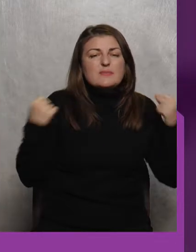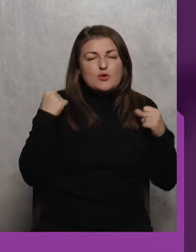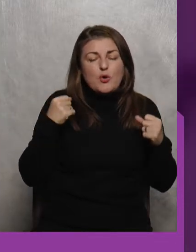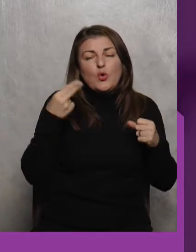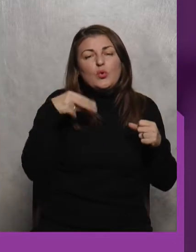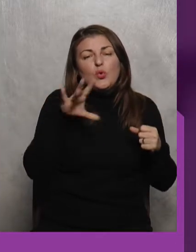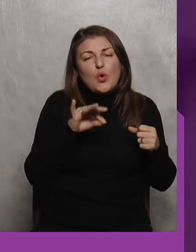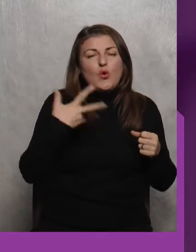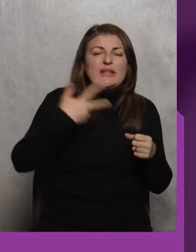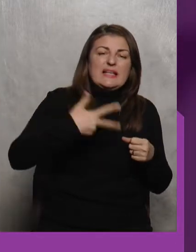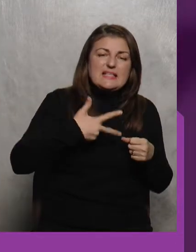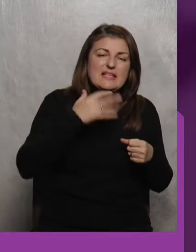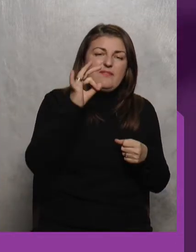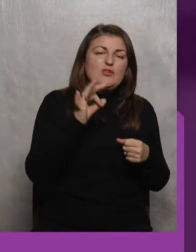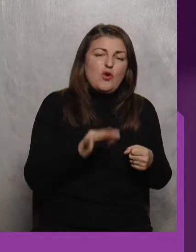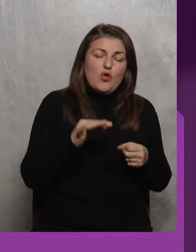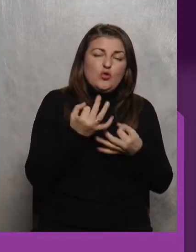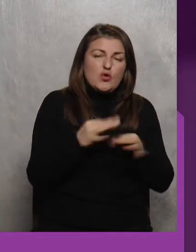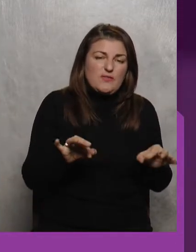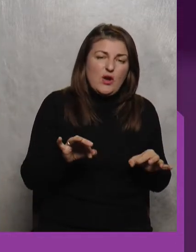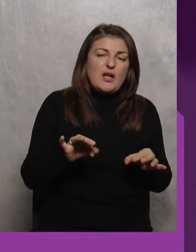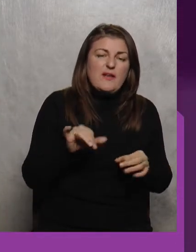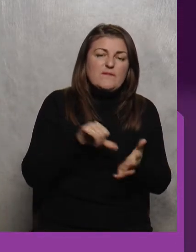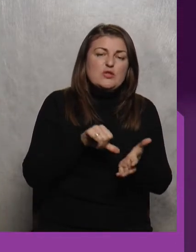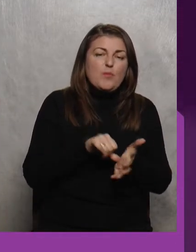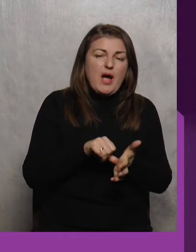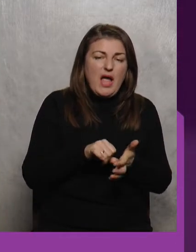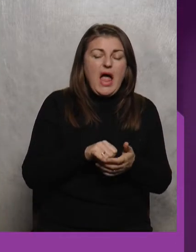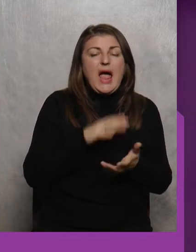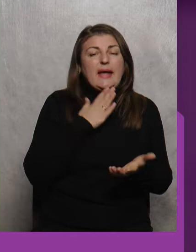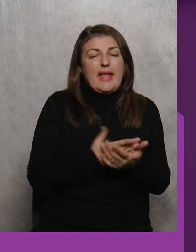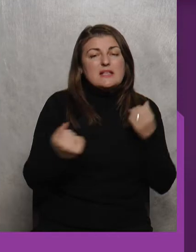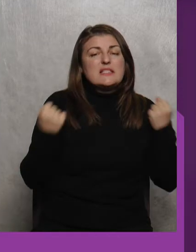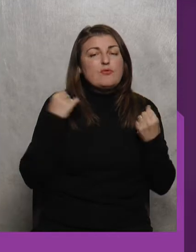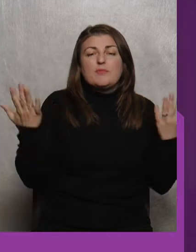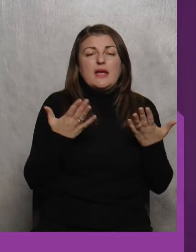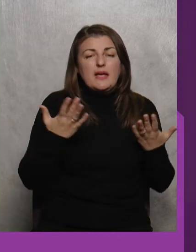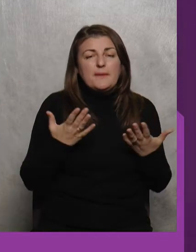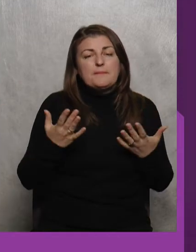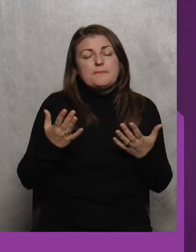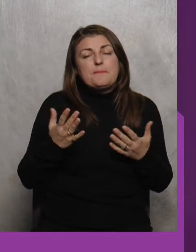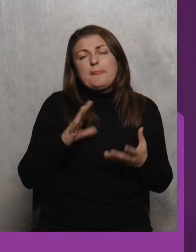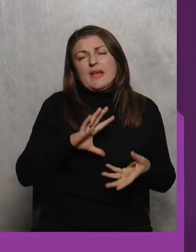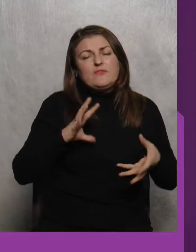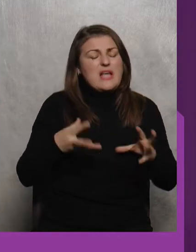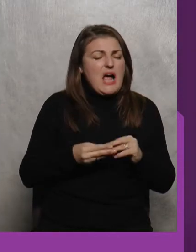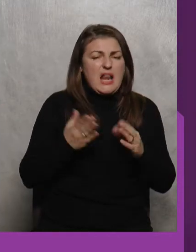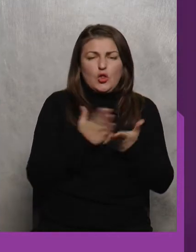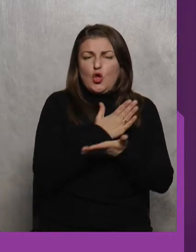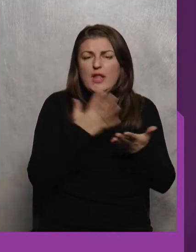до 30% дозволяється виступати. Є спортсмени, які взагалі